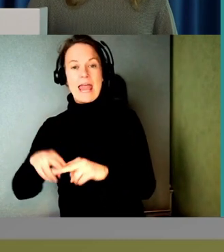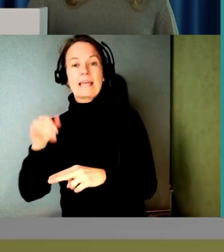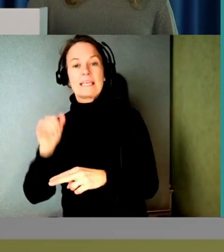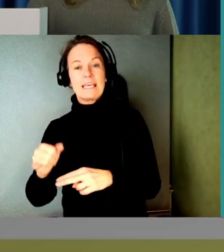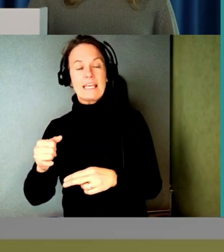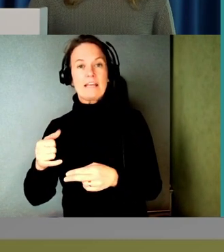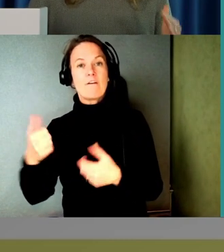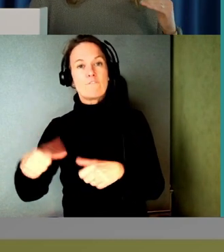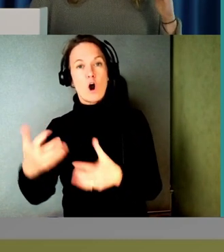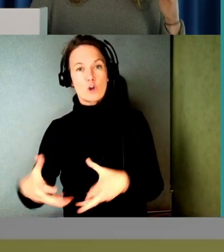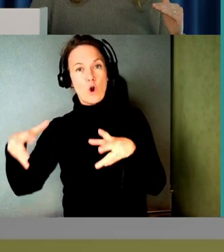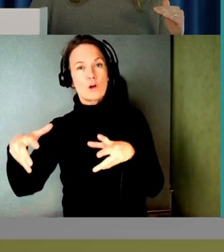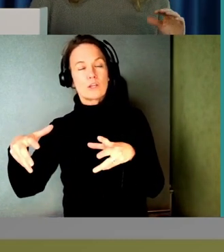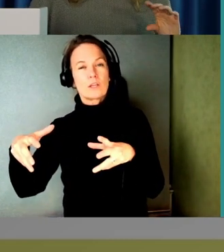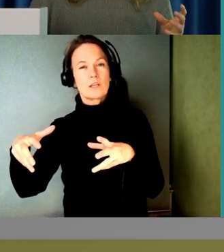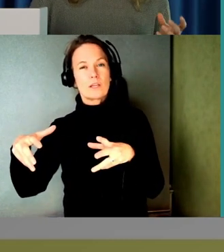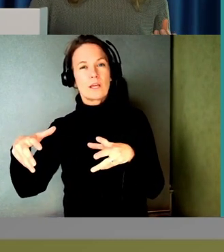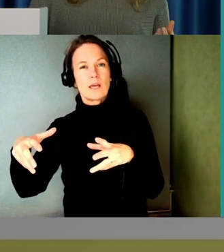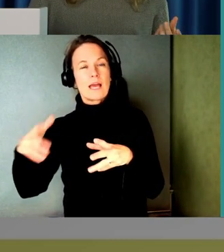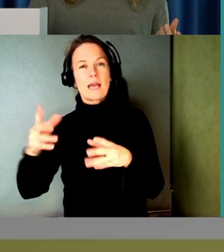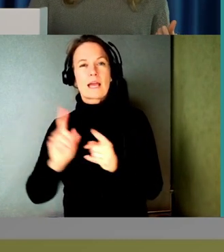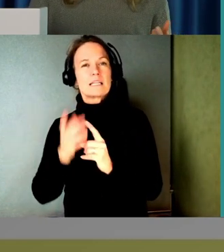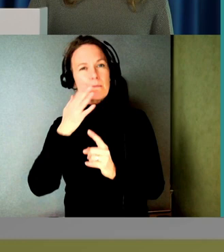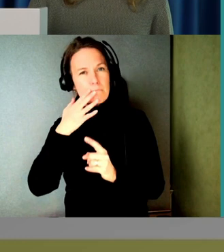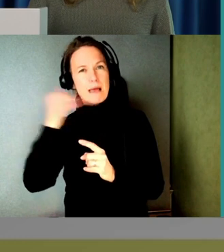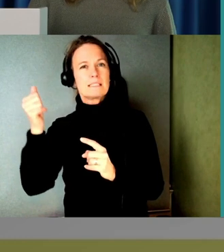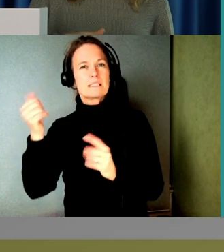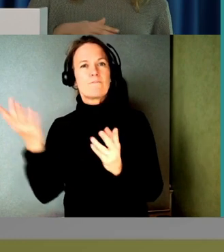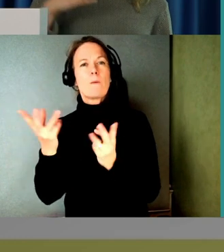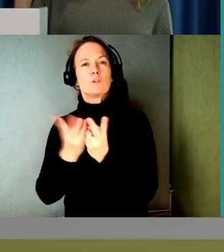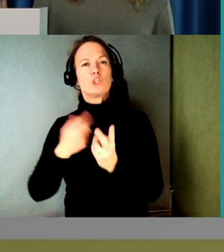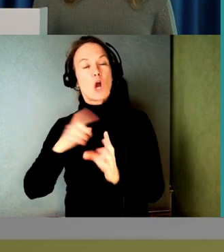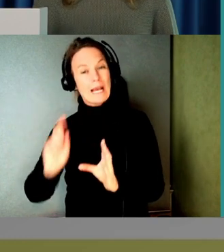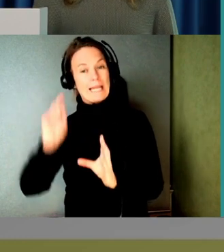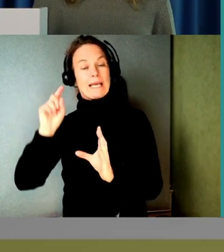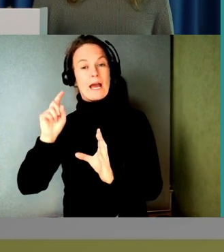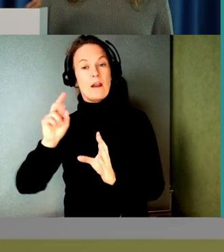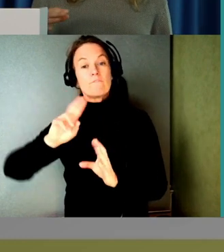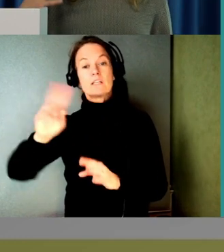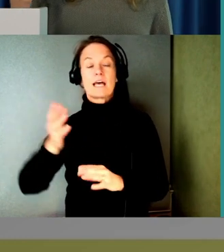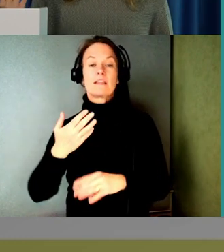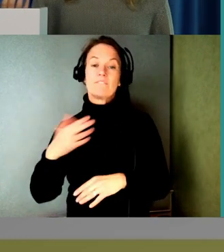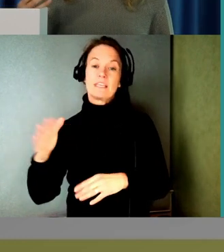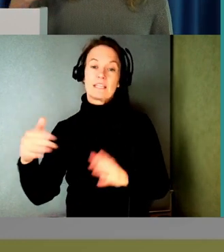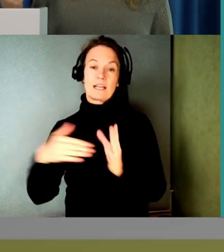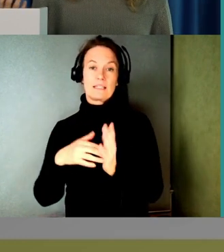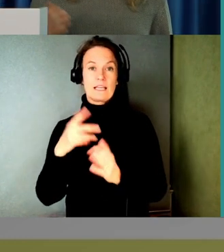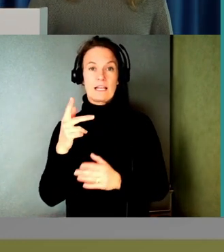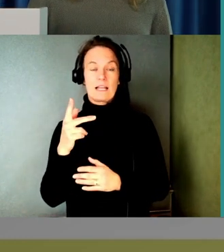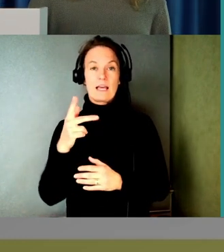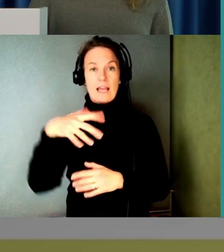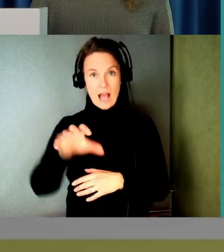speglar vad jag gör I just det steget där den knappen Brukar finnas och så sen när jag går vidare till kassan så kommer jag till